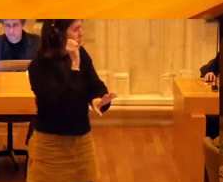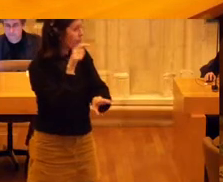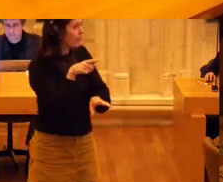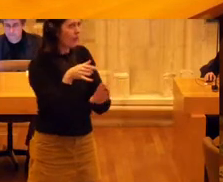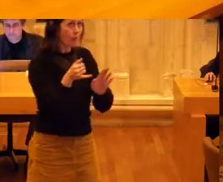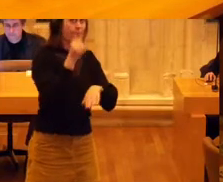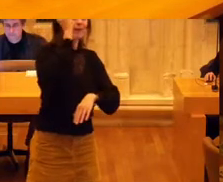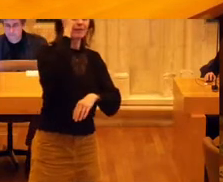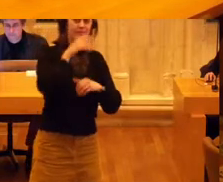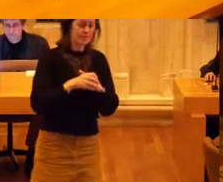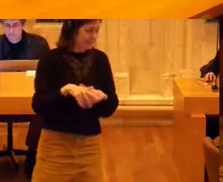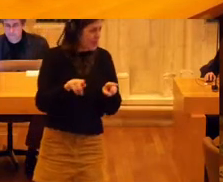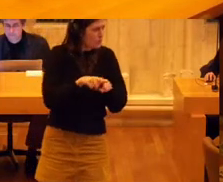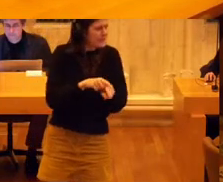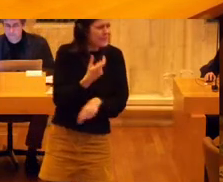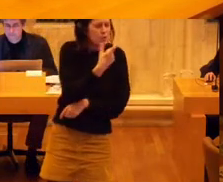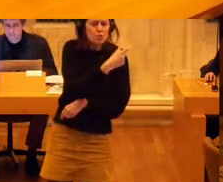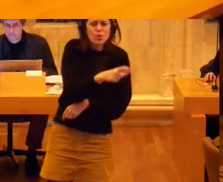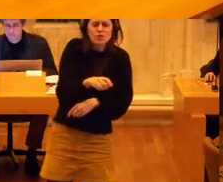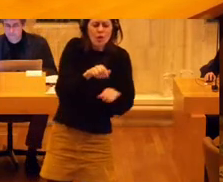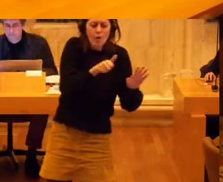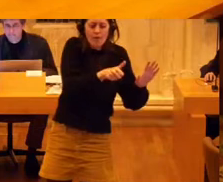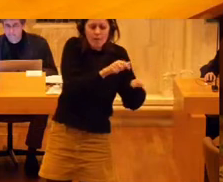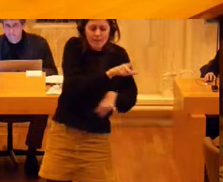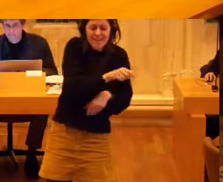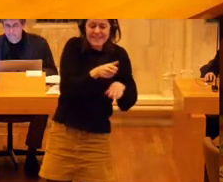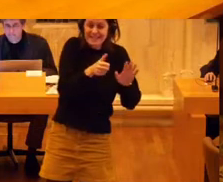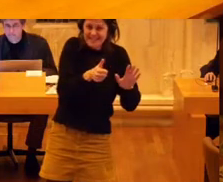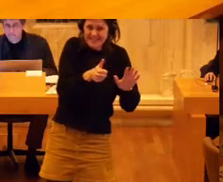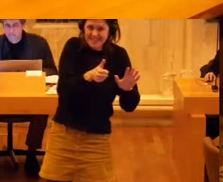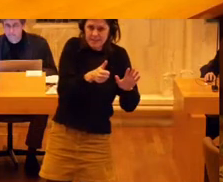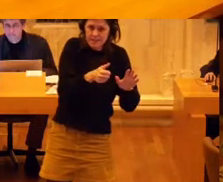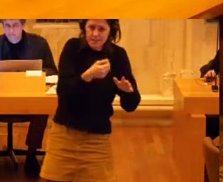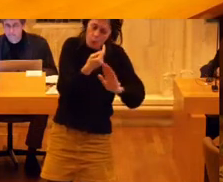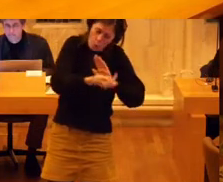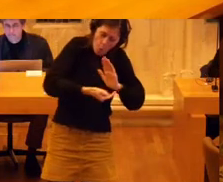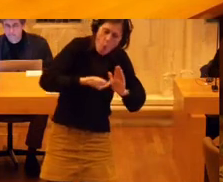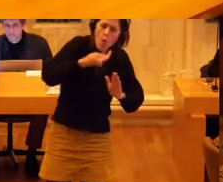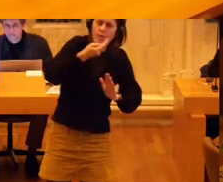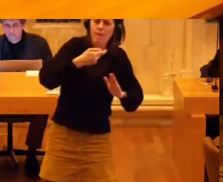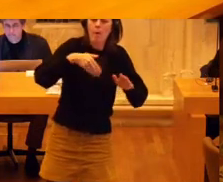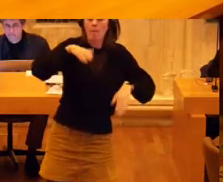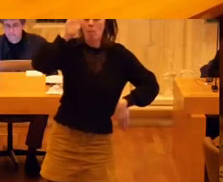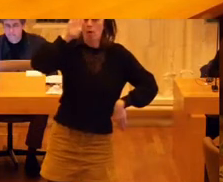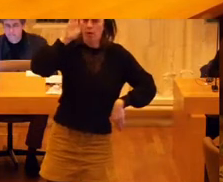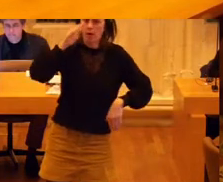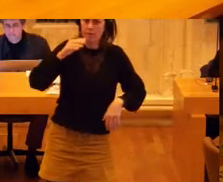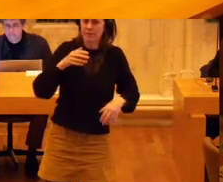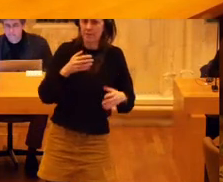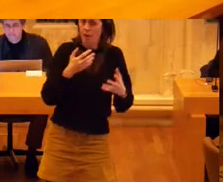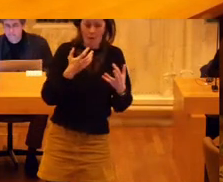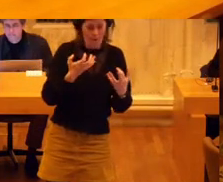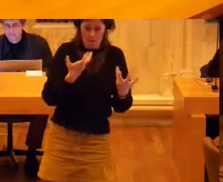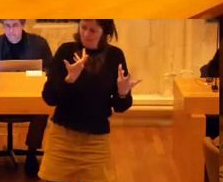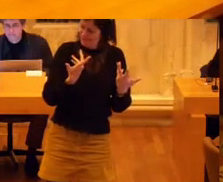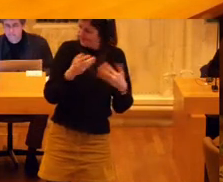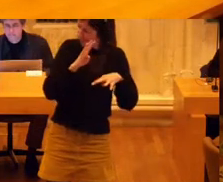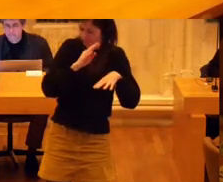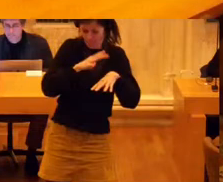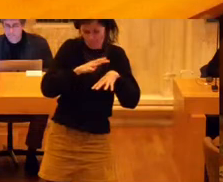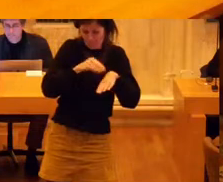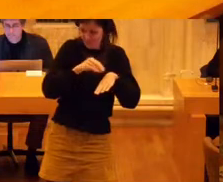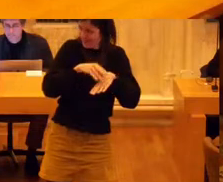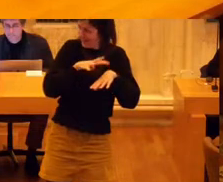fameux 226 dont je vous parlais, c'est les 226 conseillers de quartier qui ont choisi de renouveler leur mandat et de vouloir continuer à travailler dans les conseils de